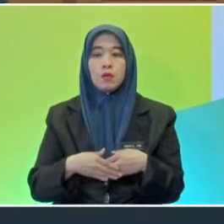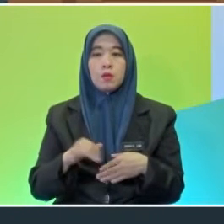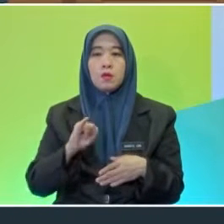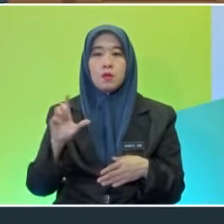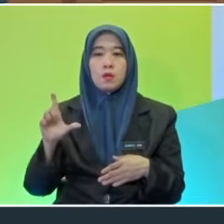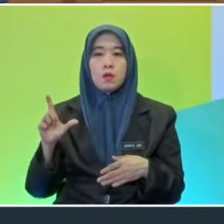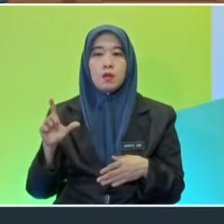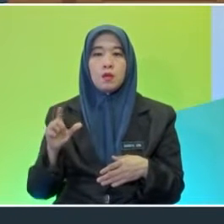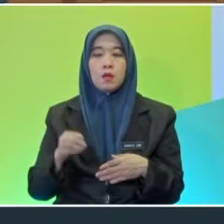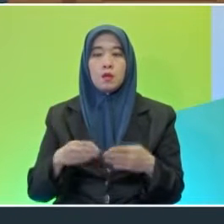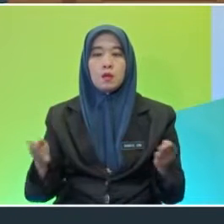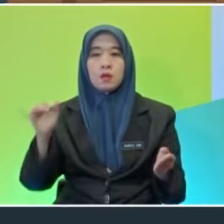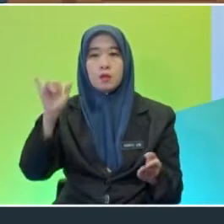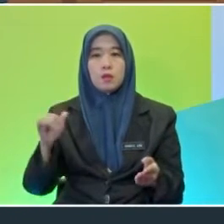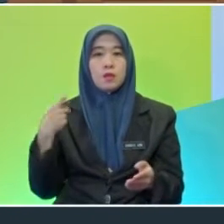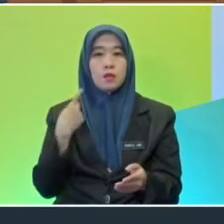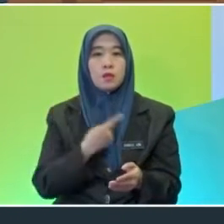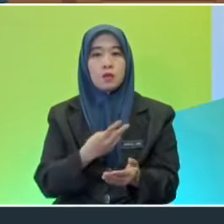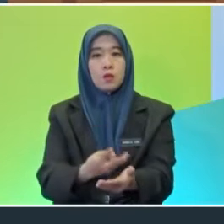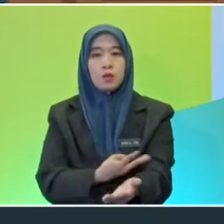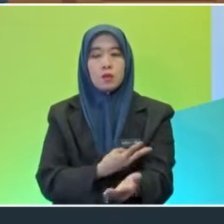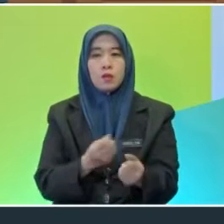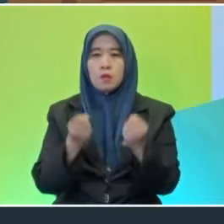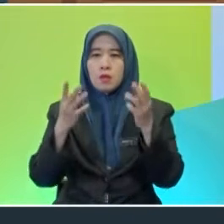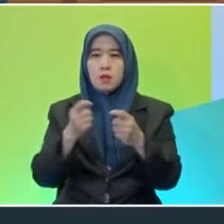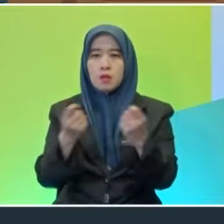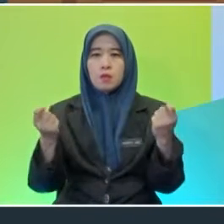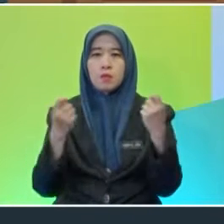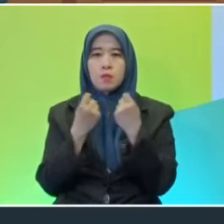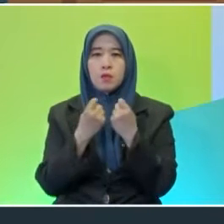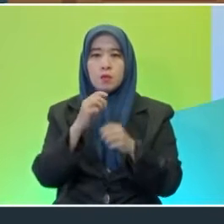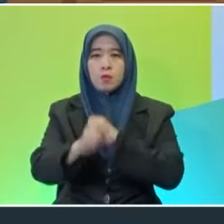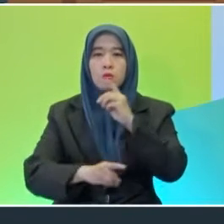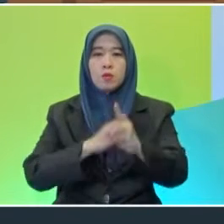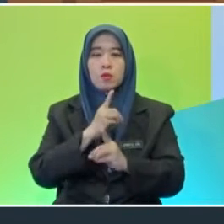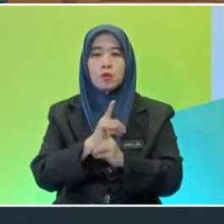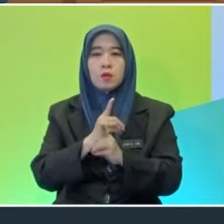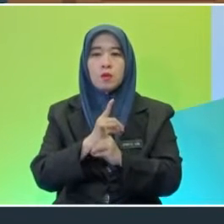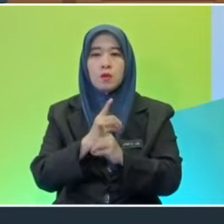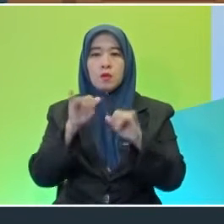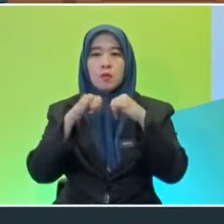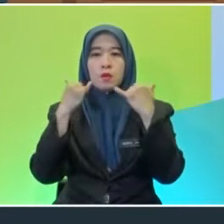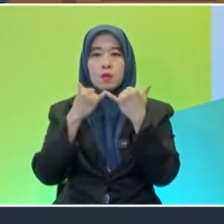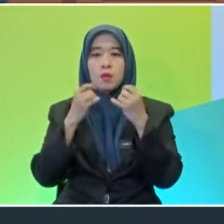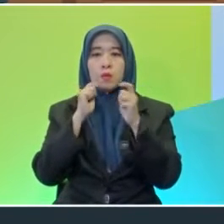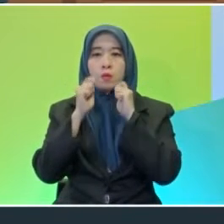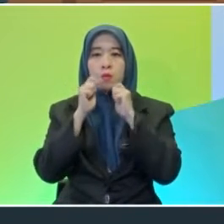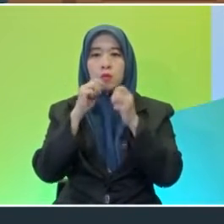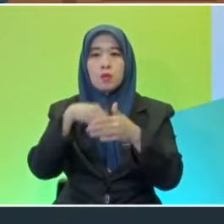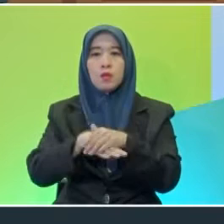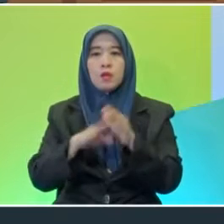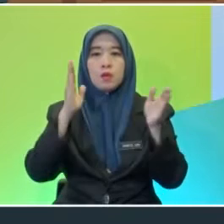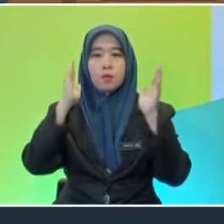sejak dulu lagi banyak tempat tidurnya ini yang masyarakat yang bertutur dalam bahasa Melayu